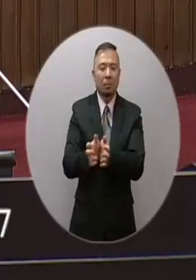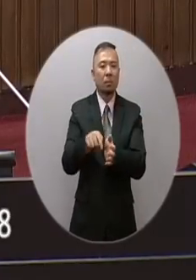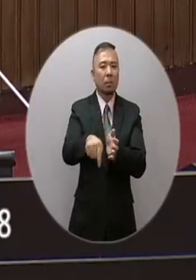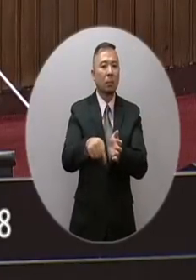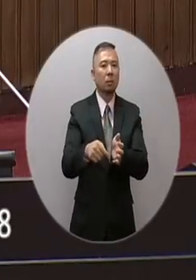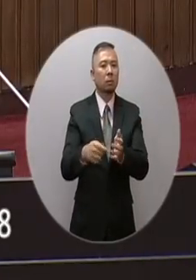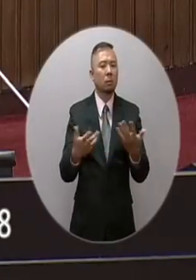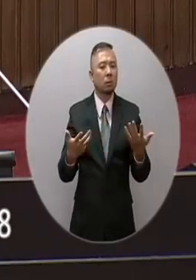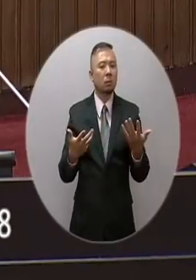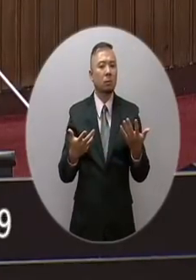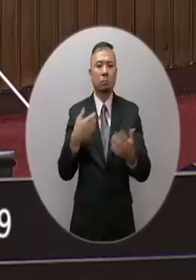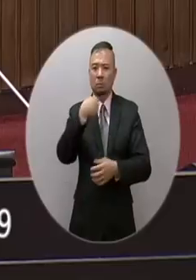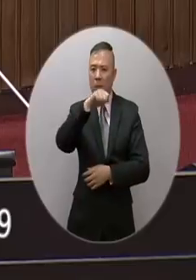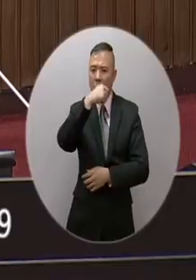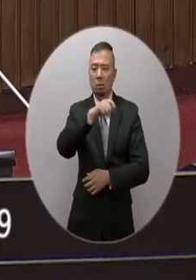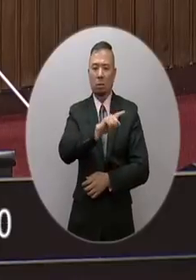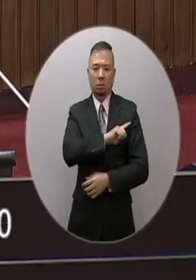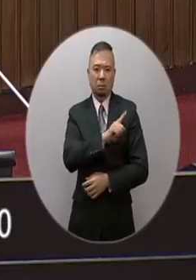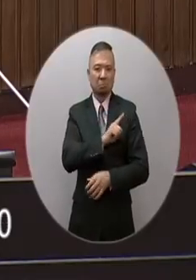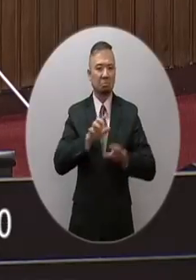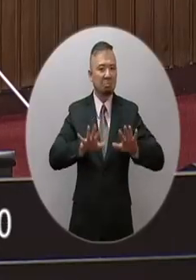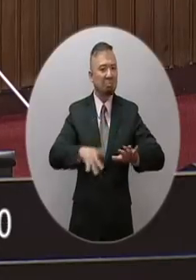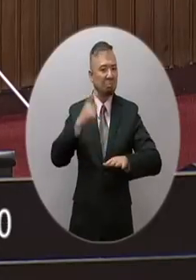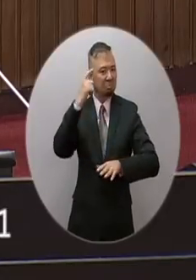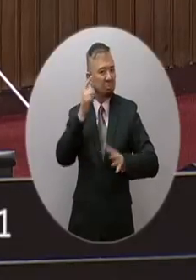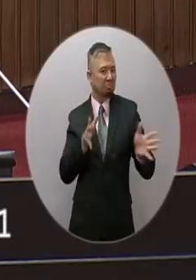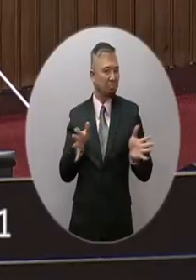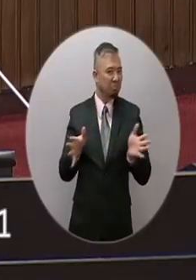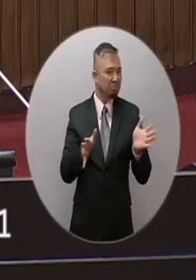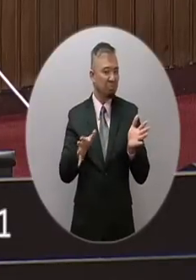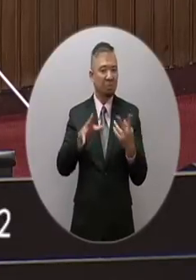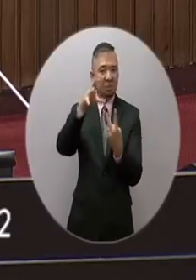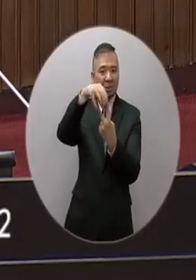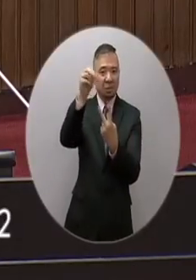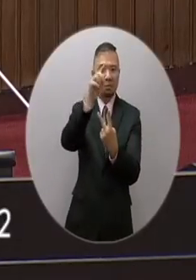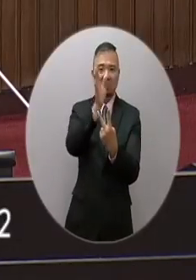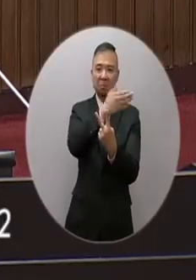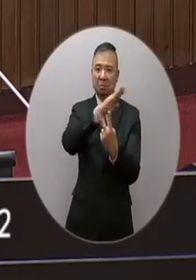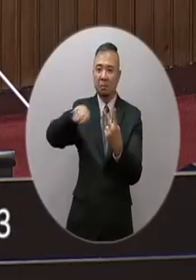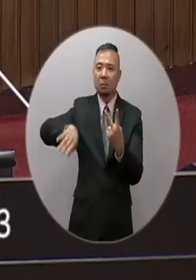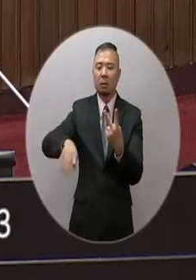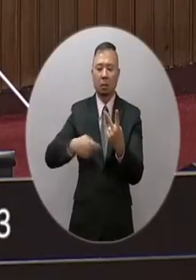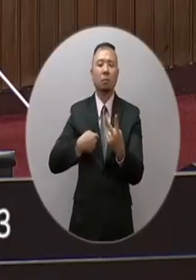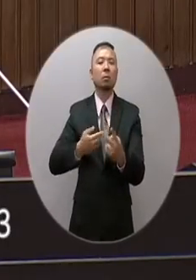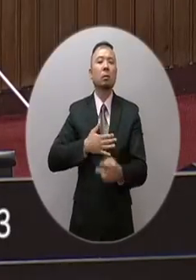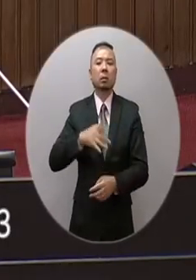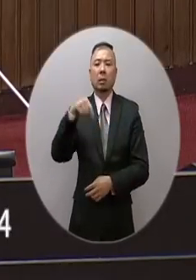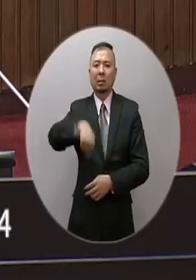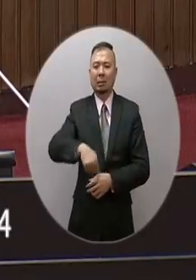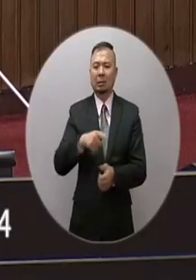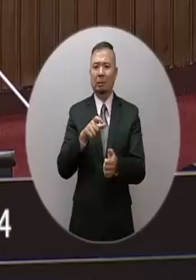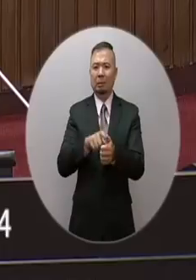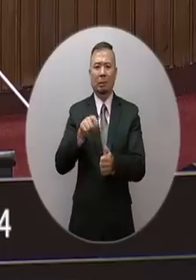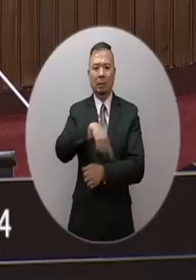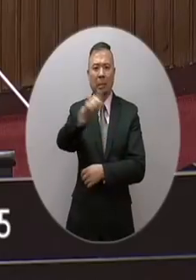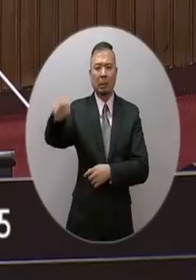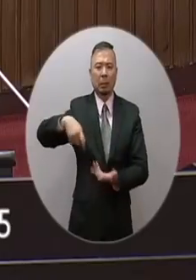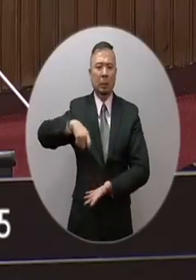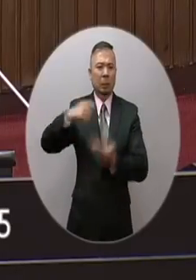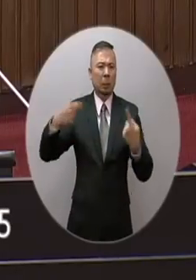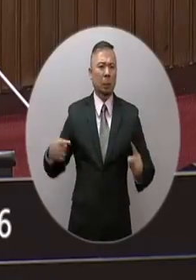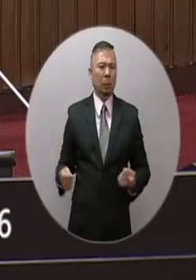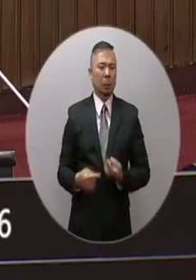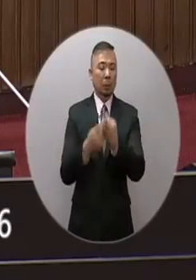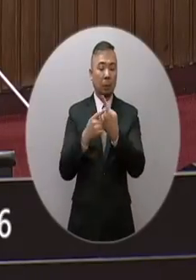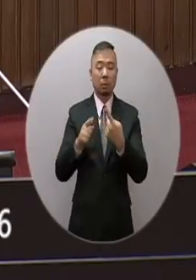出选择的时刻了。金平清楚，这是会引起争辩的议题。除了法理争